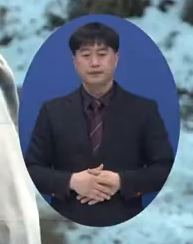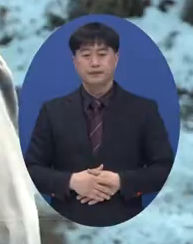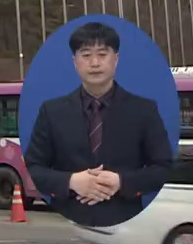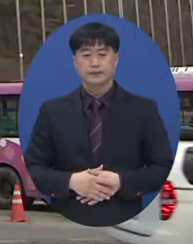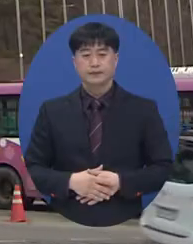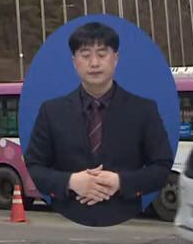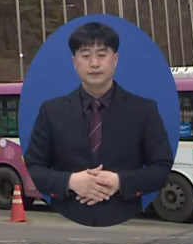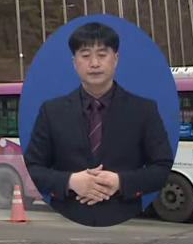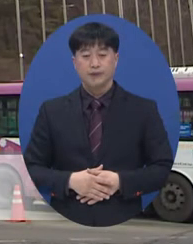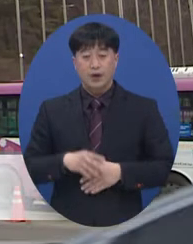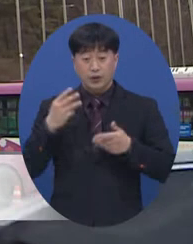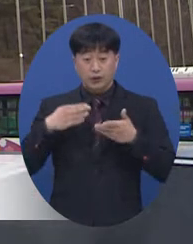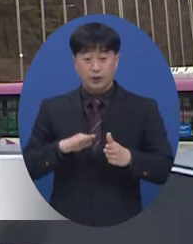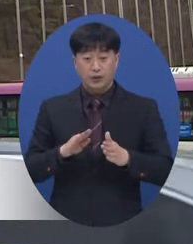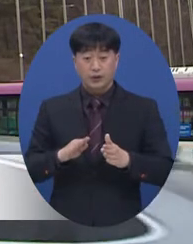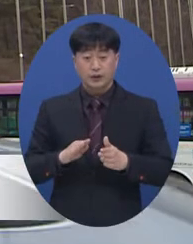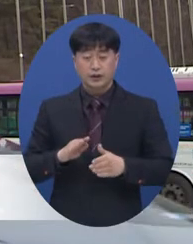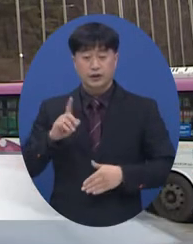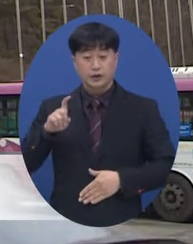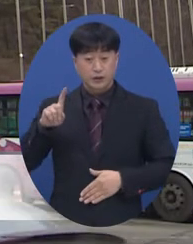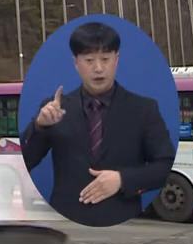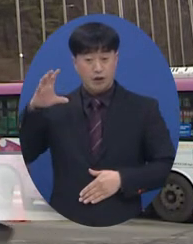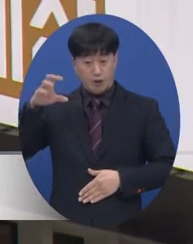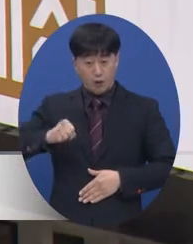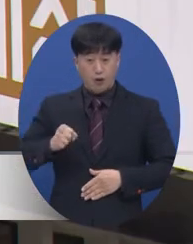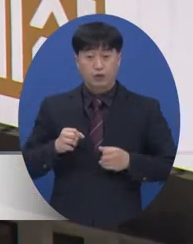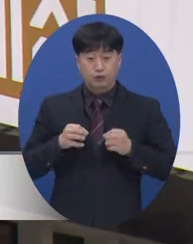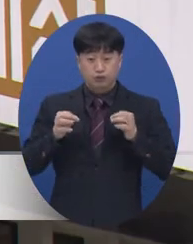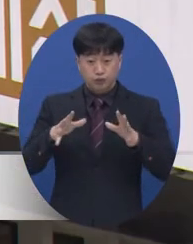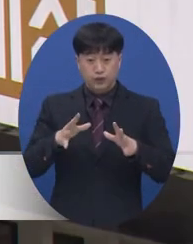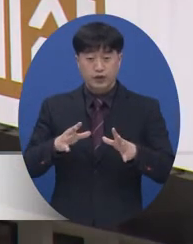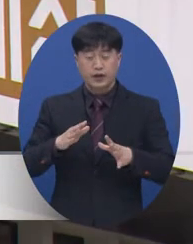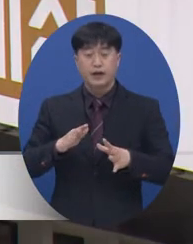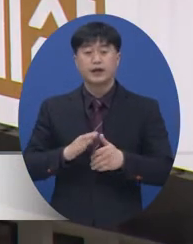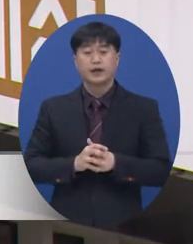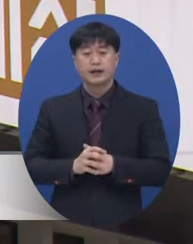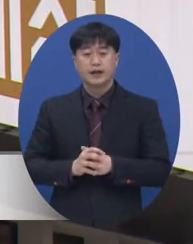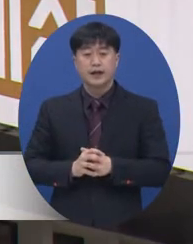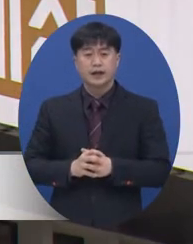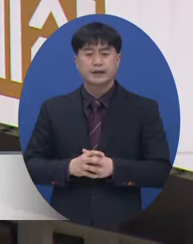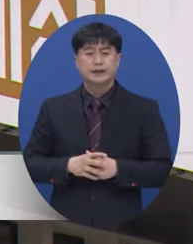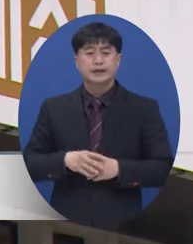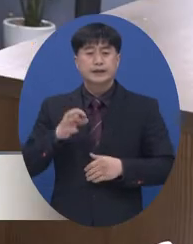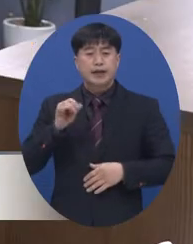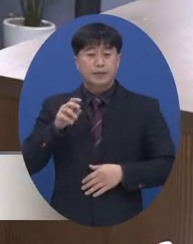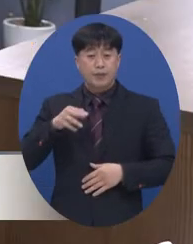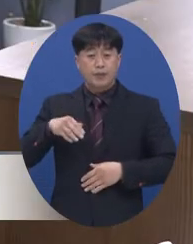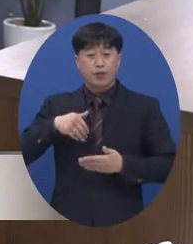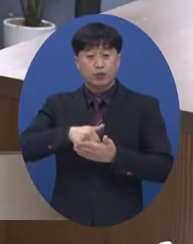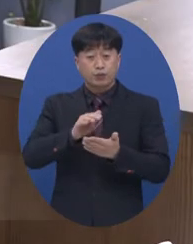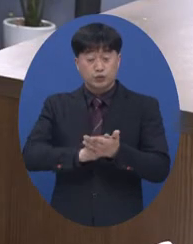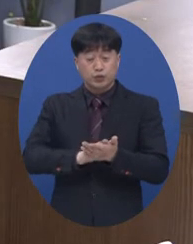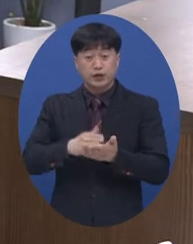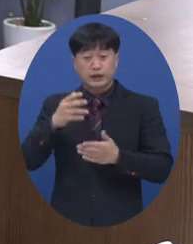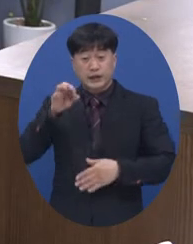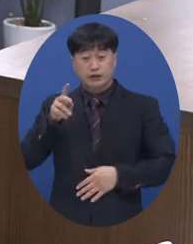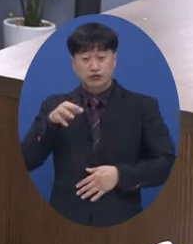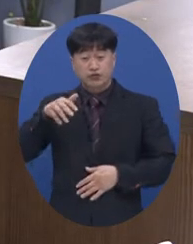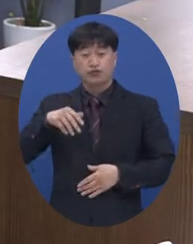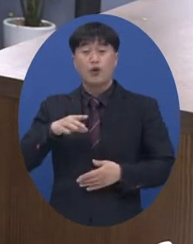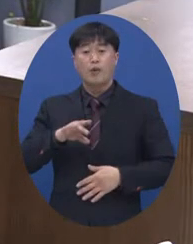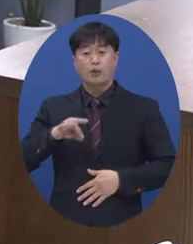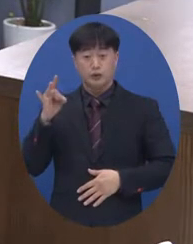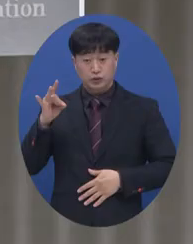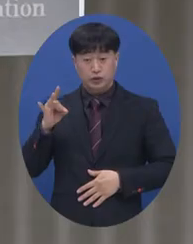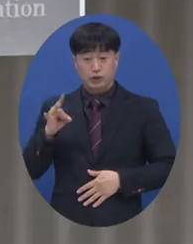야죠 경기도는 약 11억 원을 투입해 양평과 동두천 양주 등 10개 시군에 우선적으로 농업 전